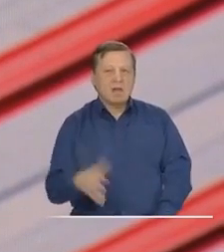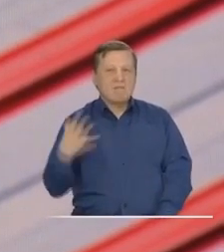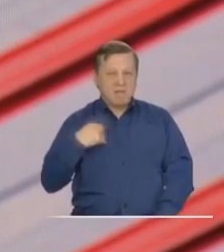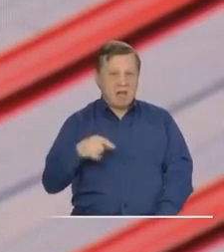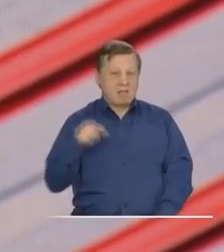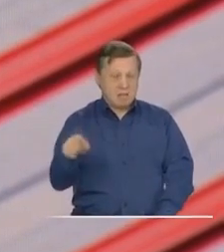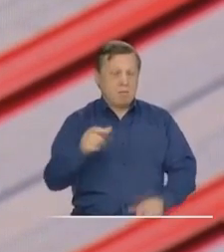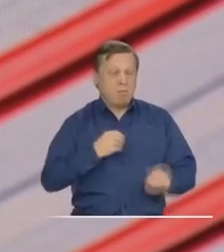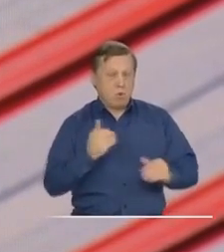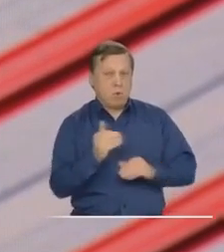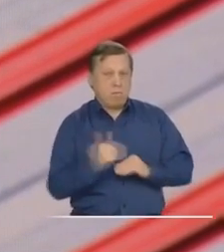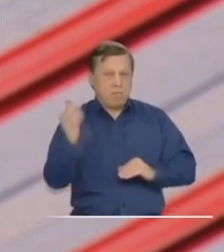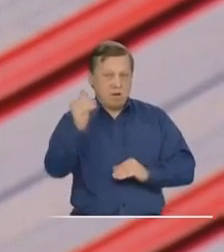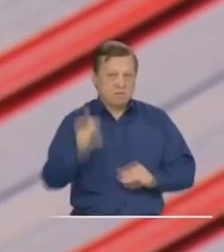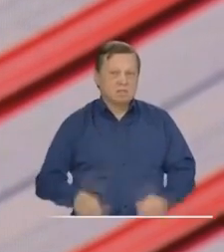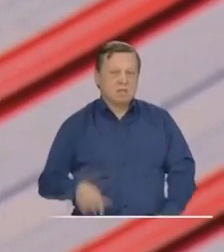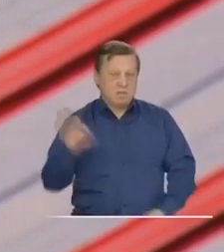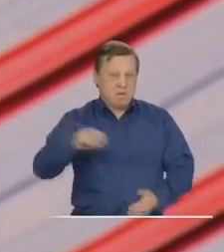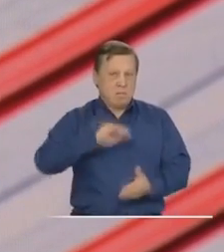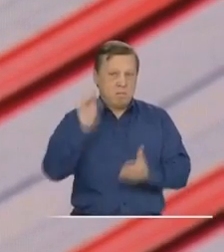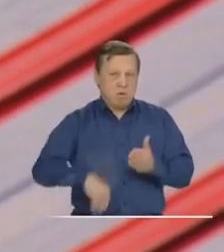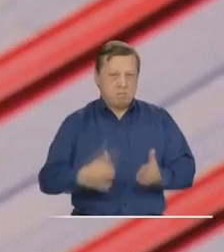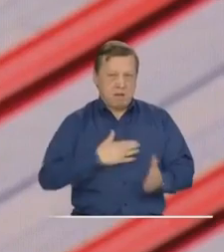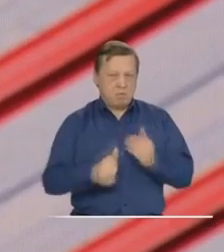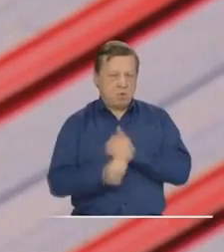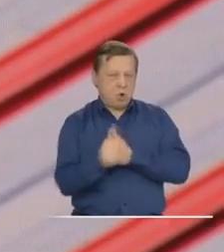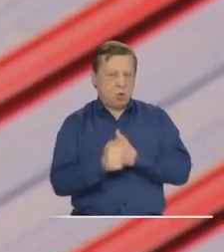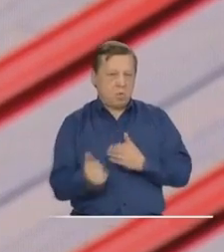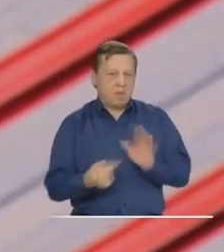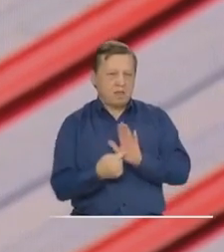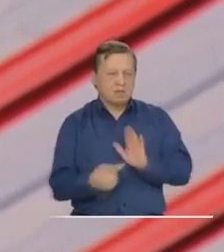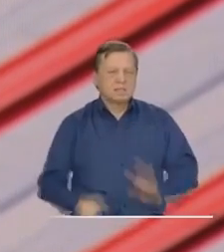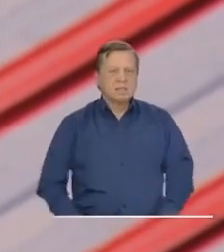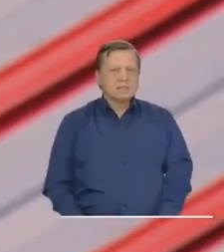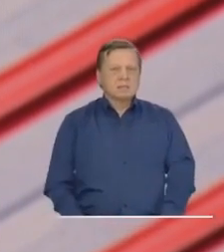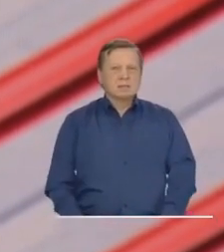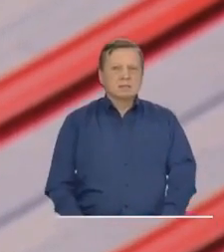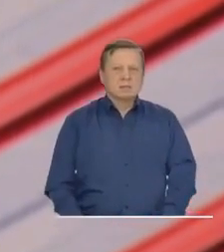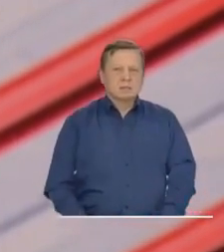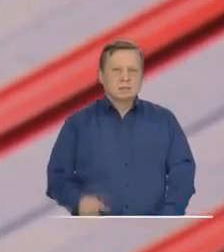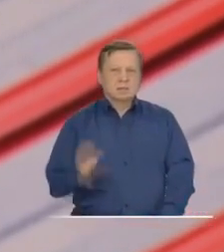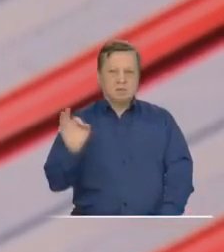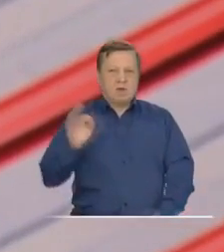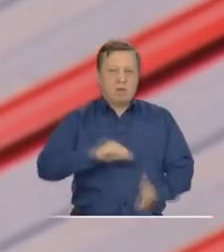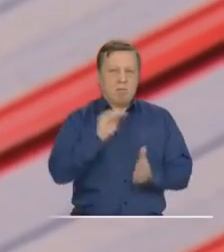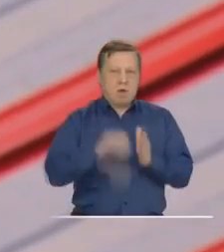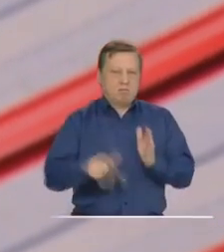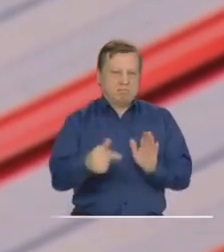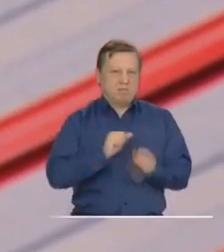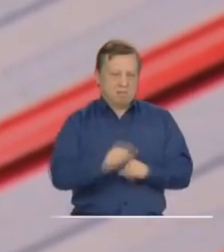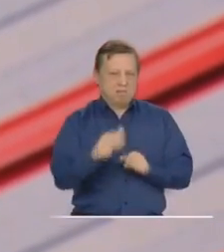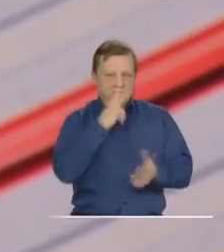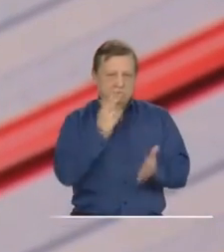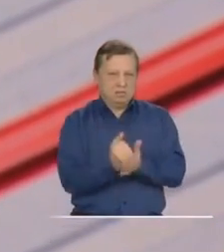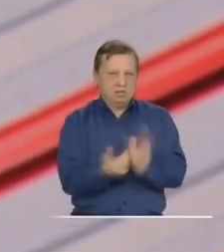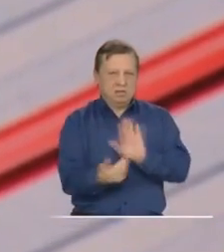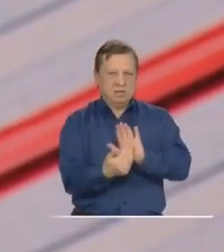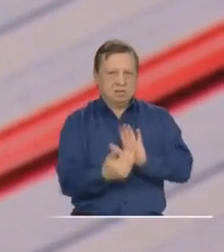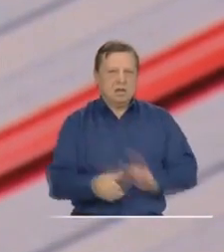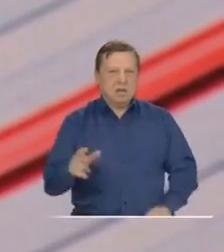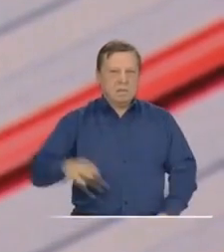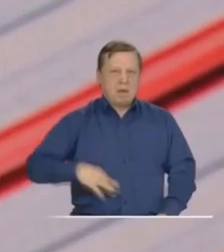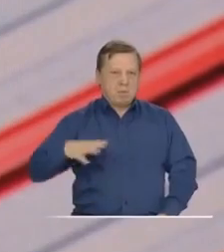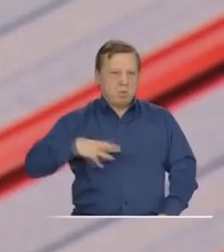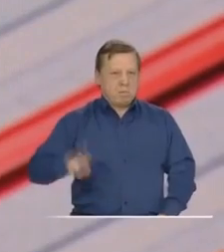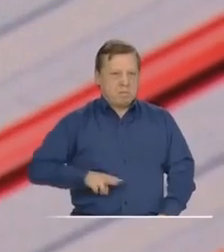podwyższył między innymi swoimi podpisami mam tutaj dokumenty które te państwa podpisy potwierdzają bo pan wtedy